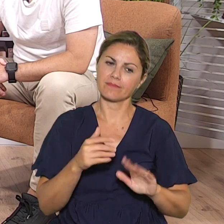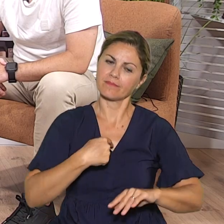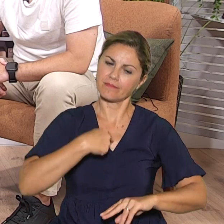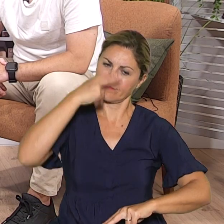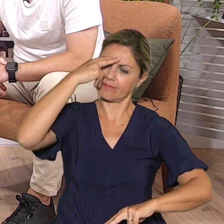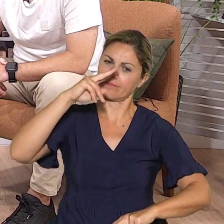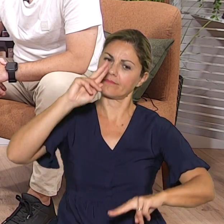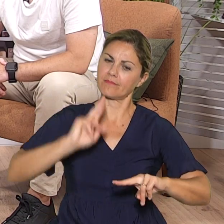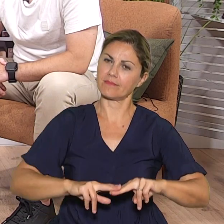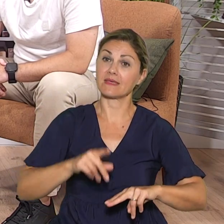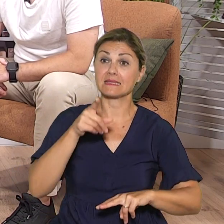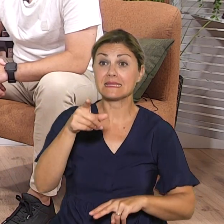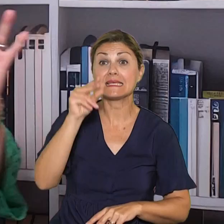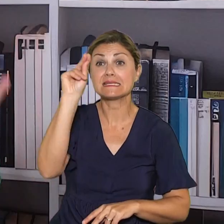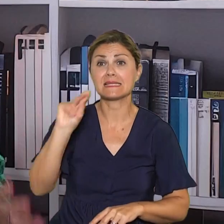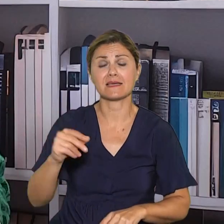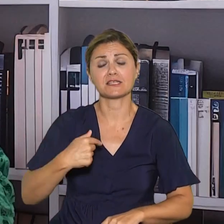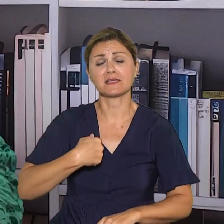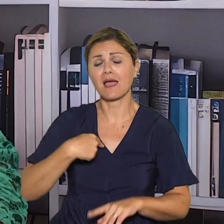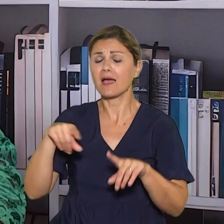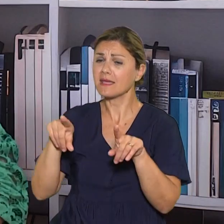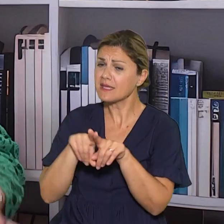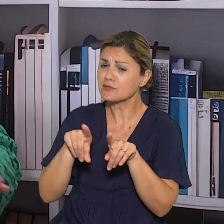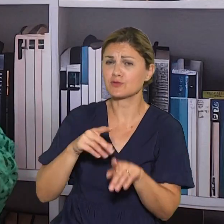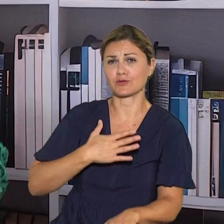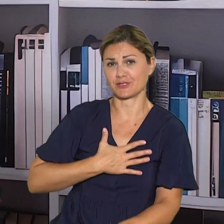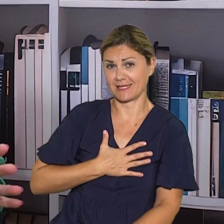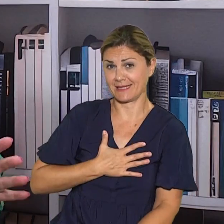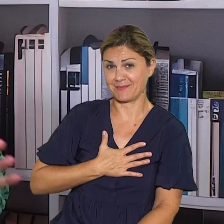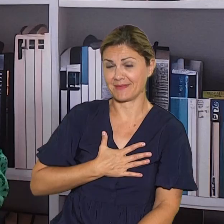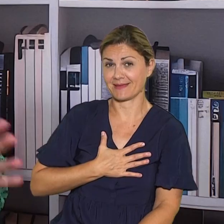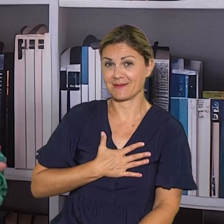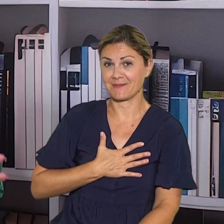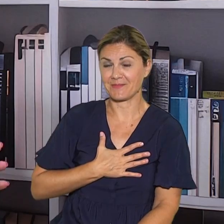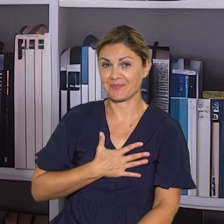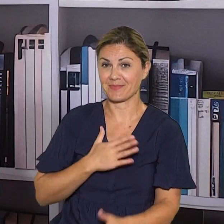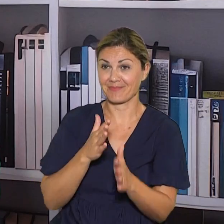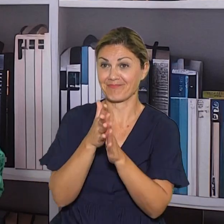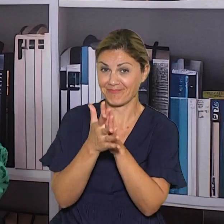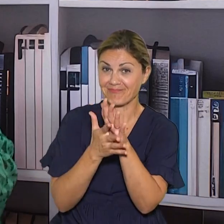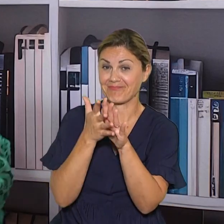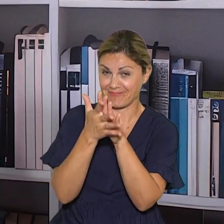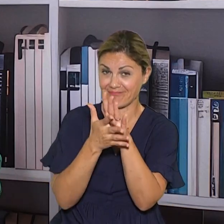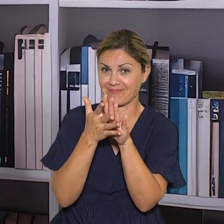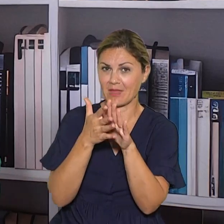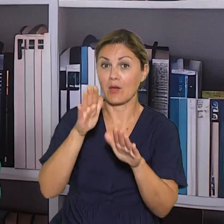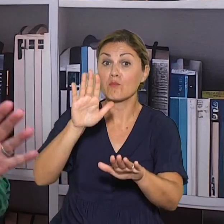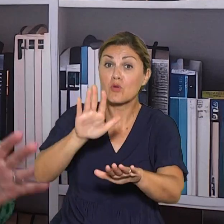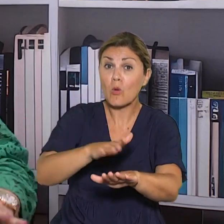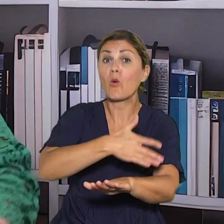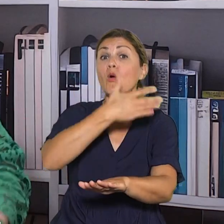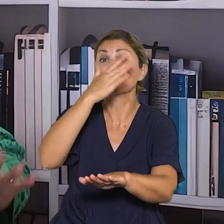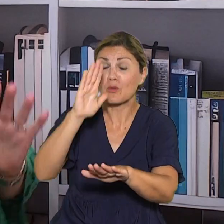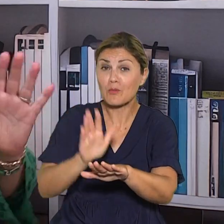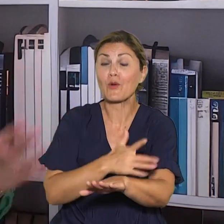ma di slikaš i to, ja bi željela. I nakon dugo godina, dok sam ja to njoj govorila, ništa od